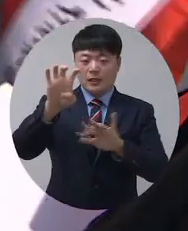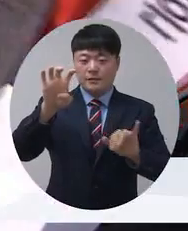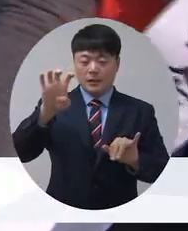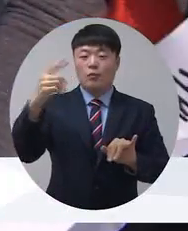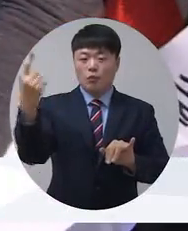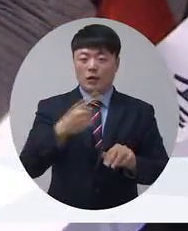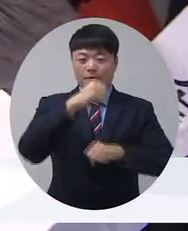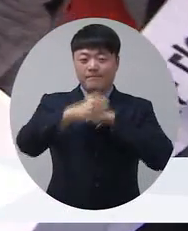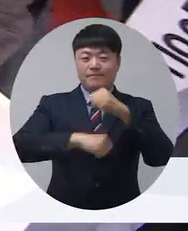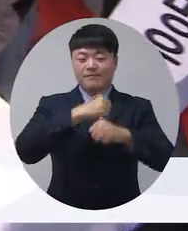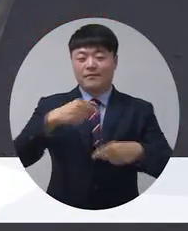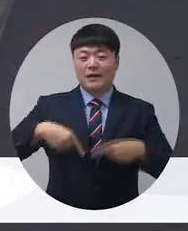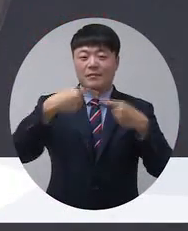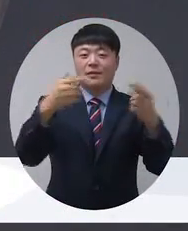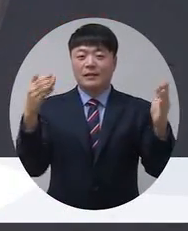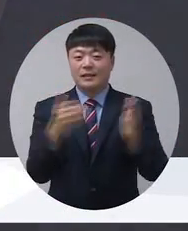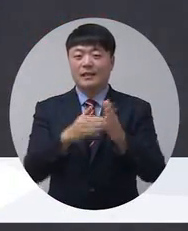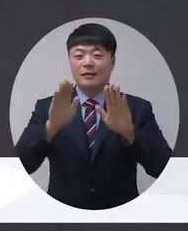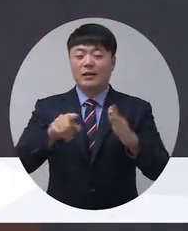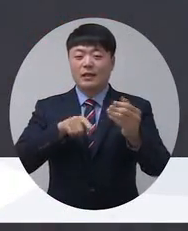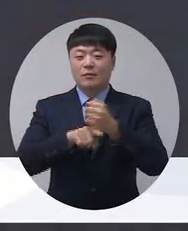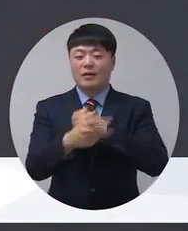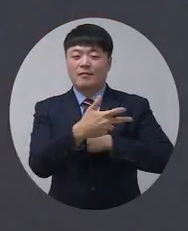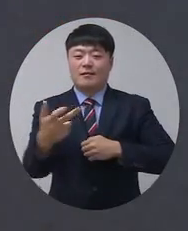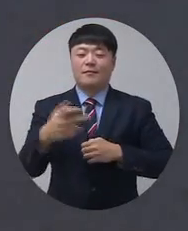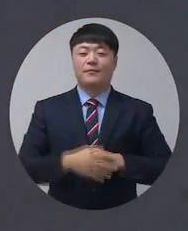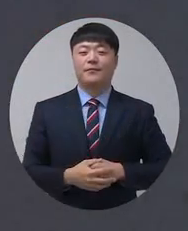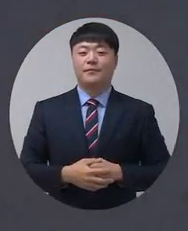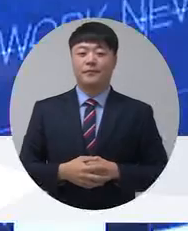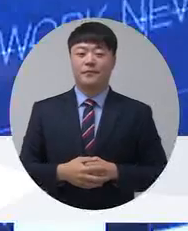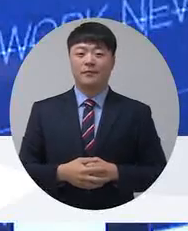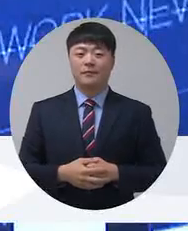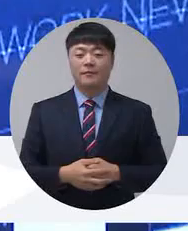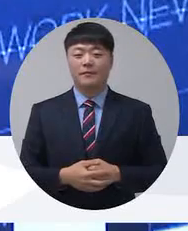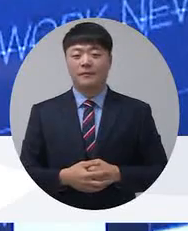함께 자율적 참여로 진행돼 그 의미가 더욱 컸습니다.